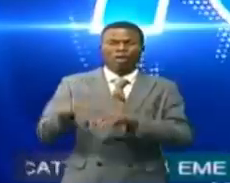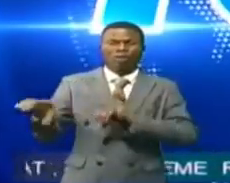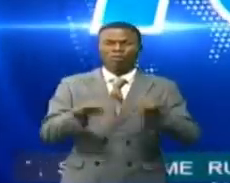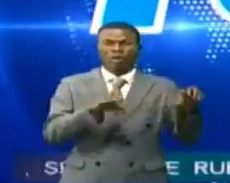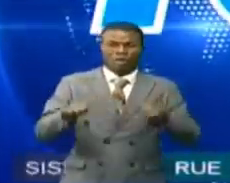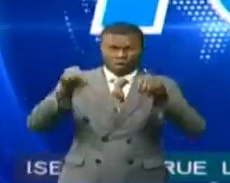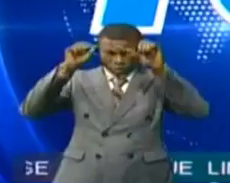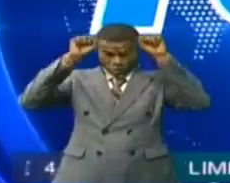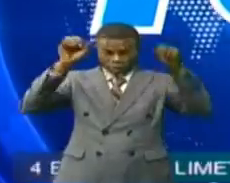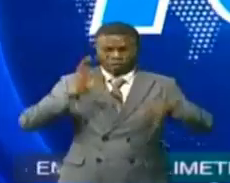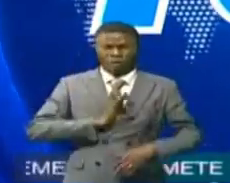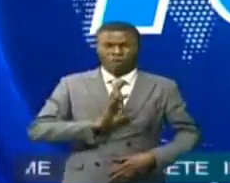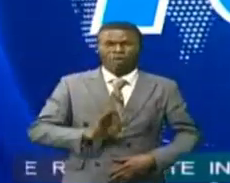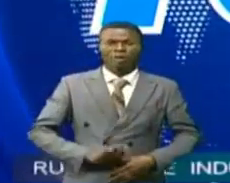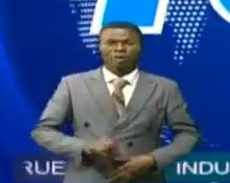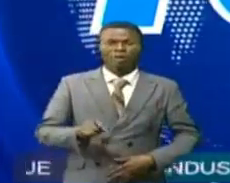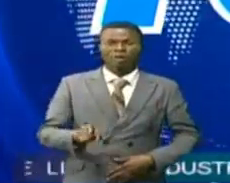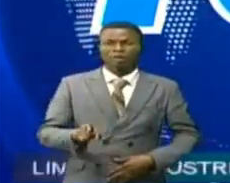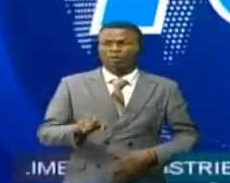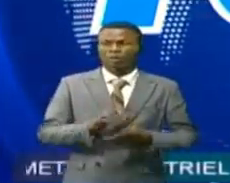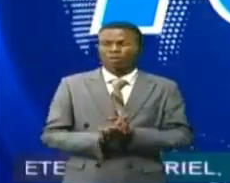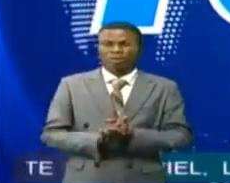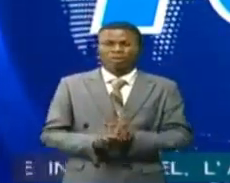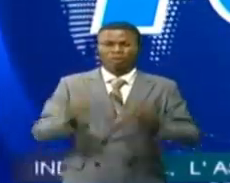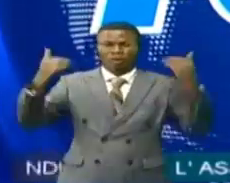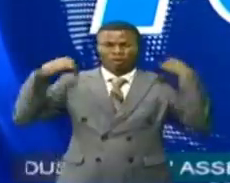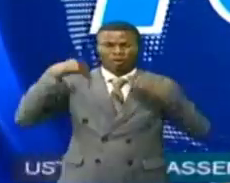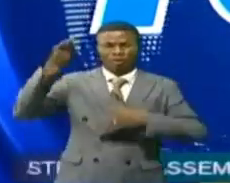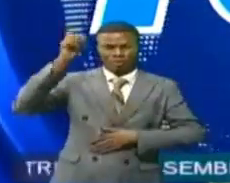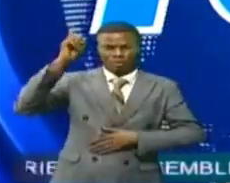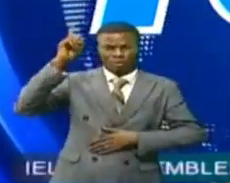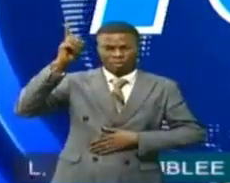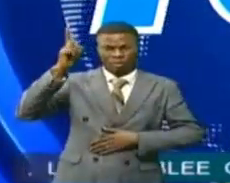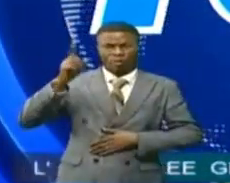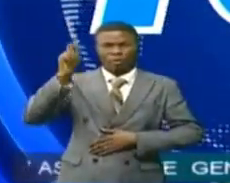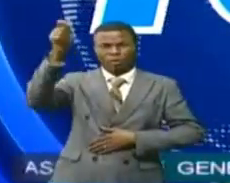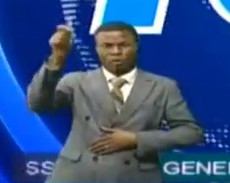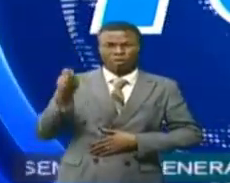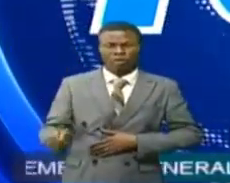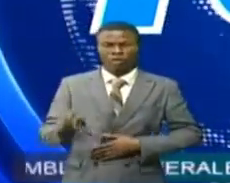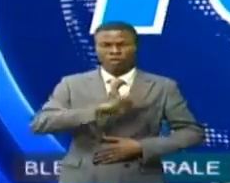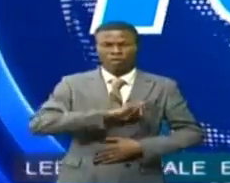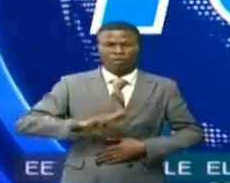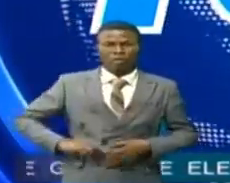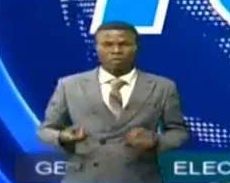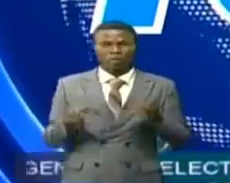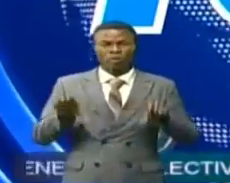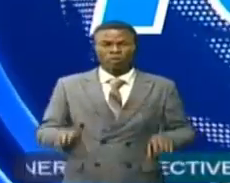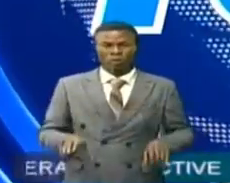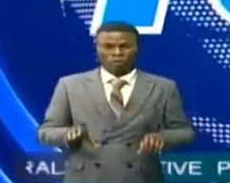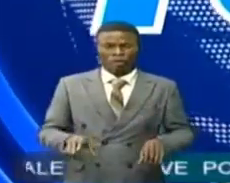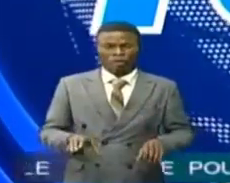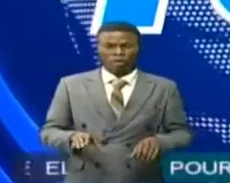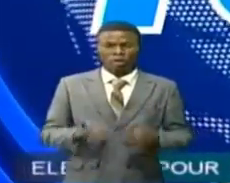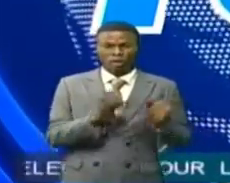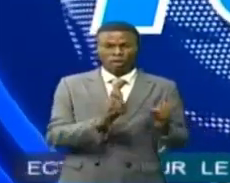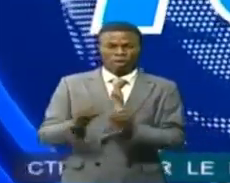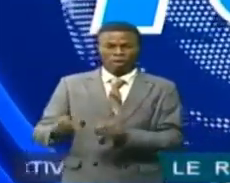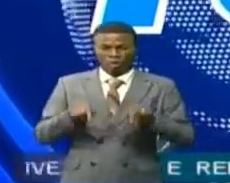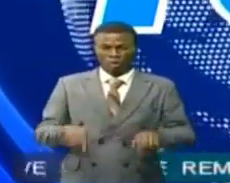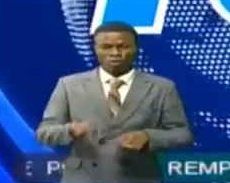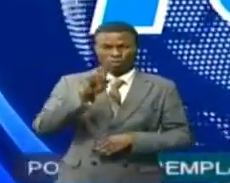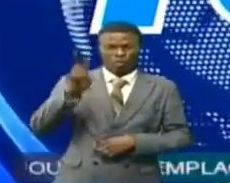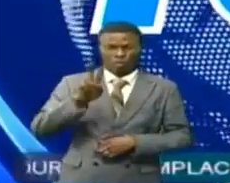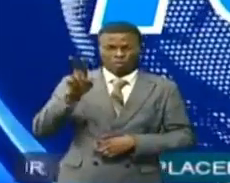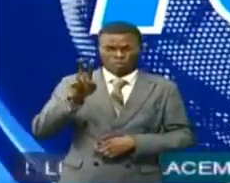chef de l'État, Félix-Antoine Tshisekedi, commandant suprême des forces armées de la République démocratique du Congo, a présidé ce vendredi au